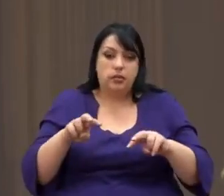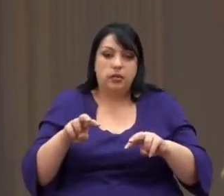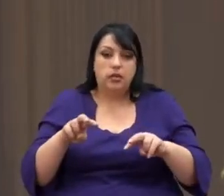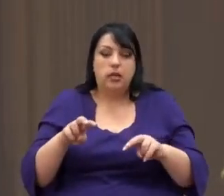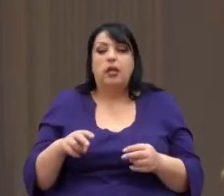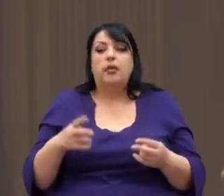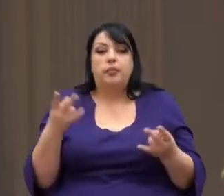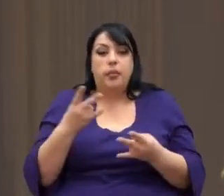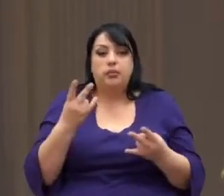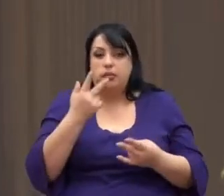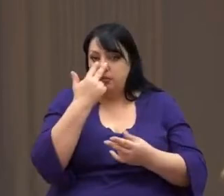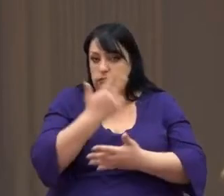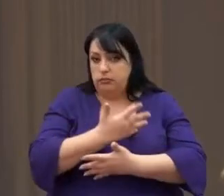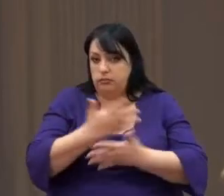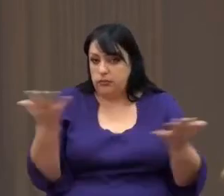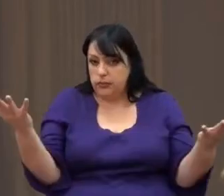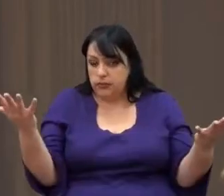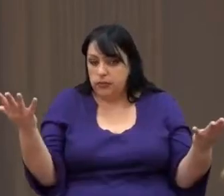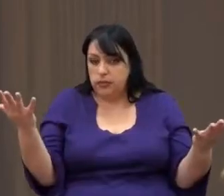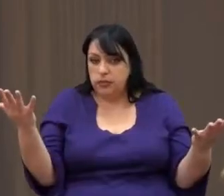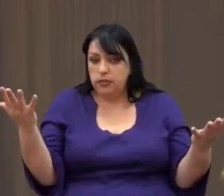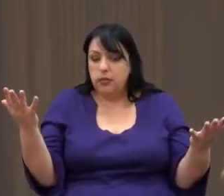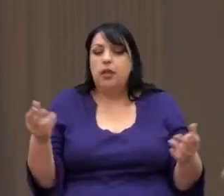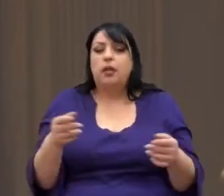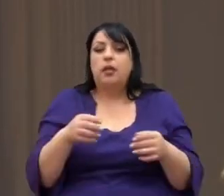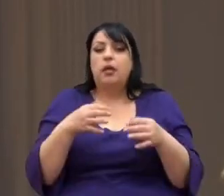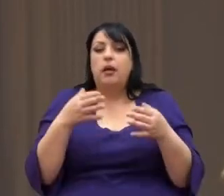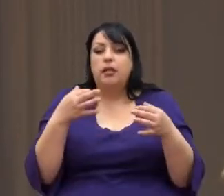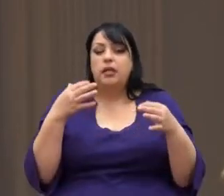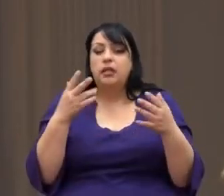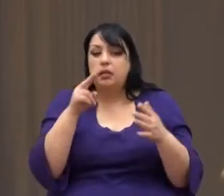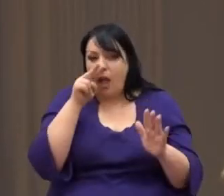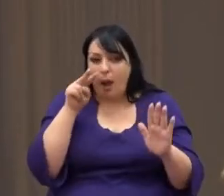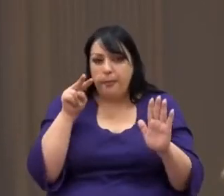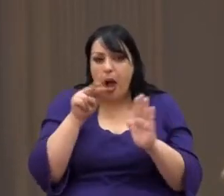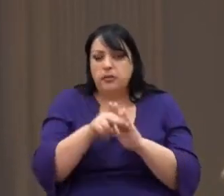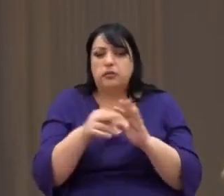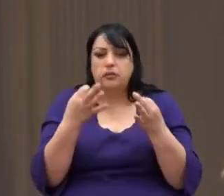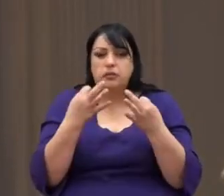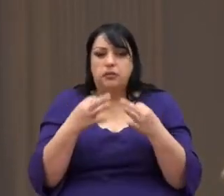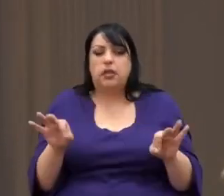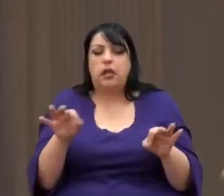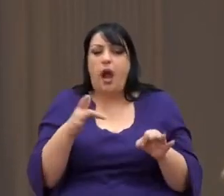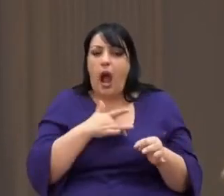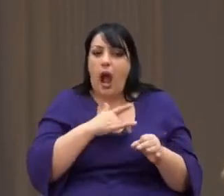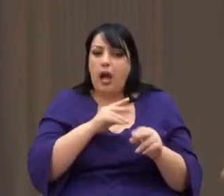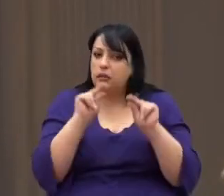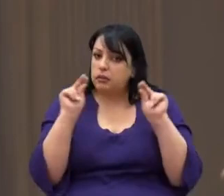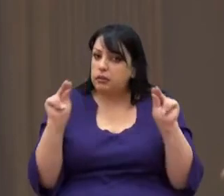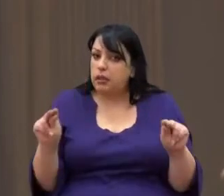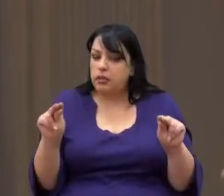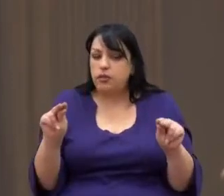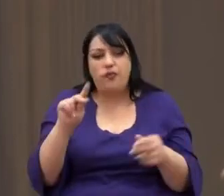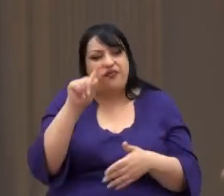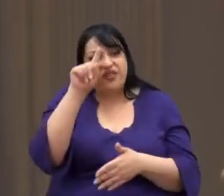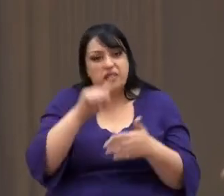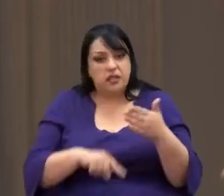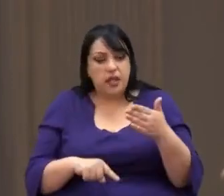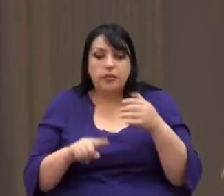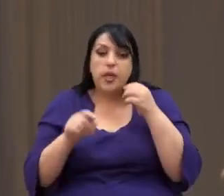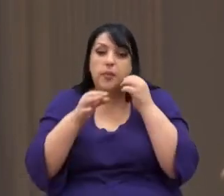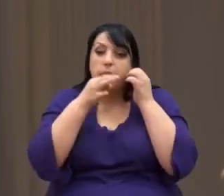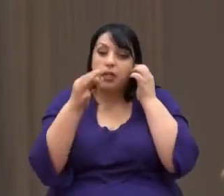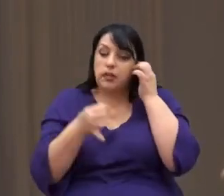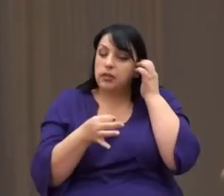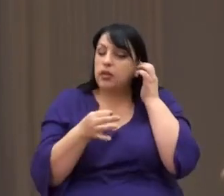հրապարակային, պետք է լինի թափանցիկ, պետք է լինի անկեղծ ու վստահեմ